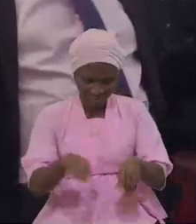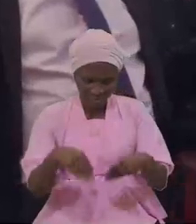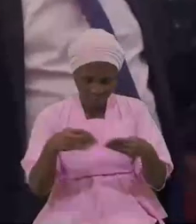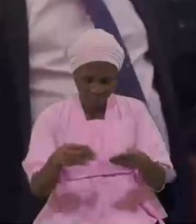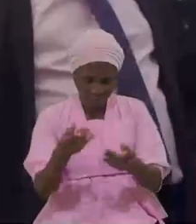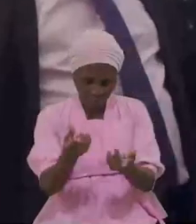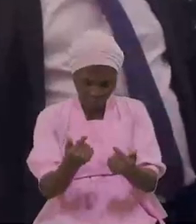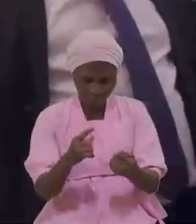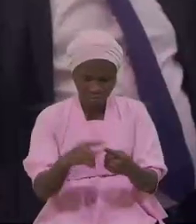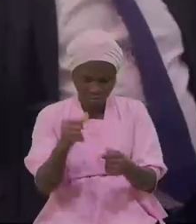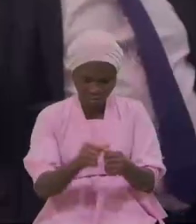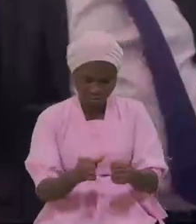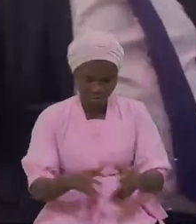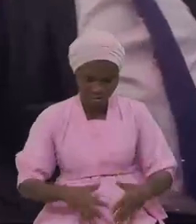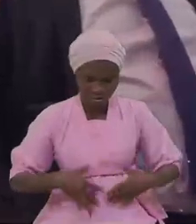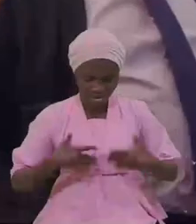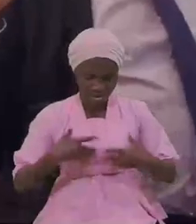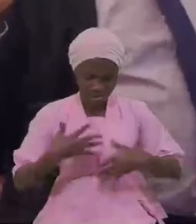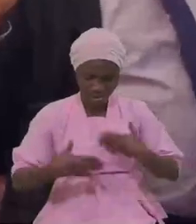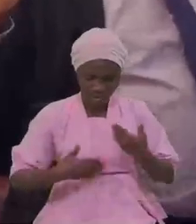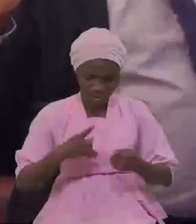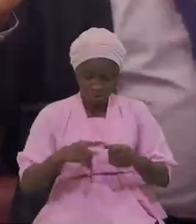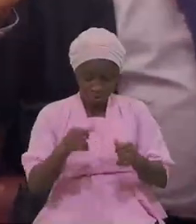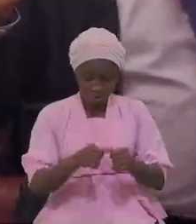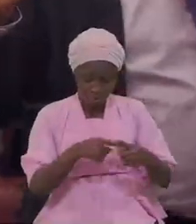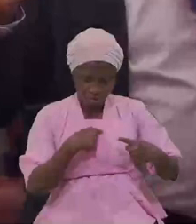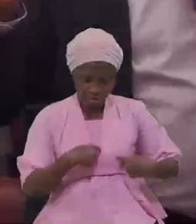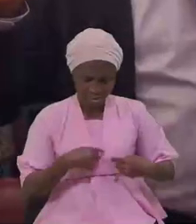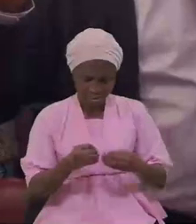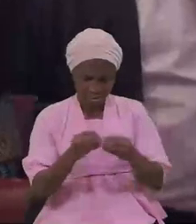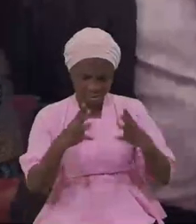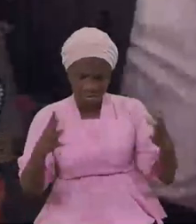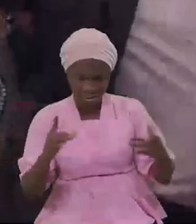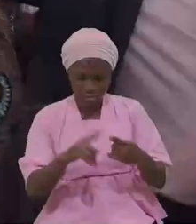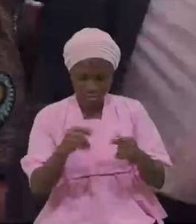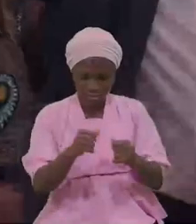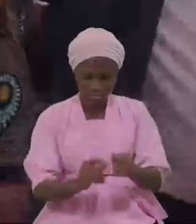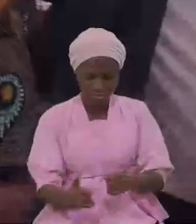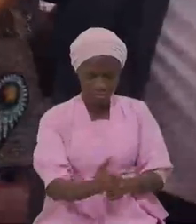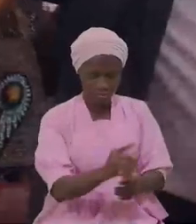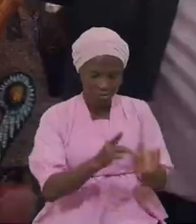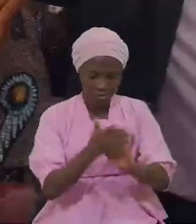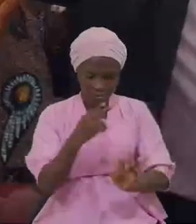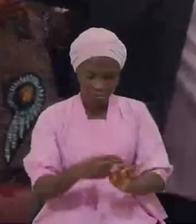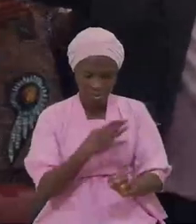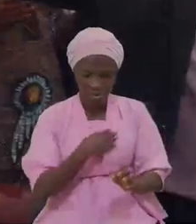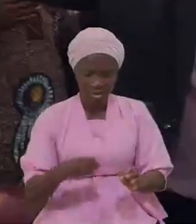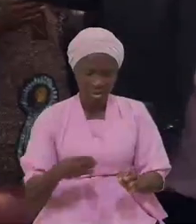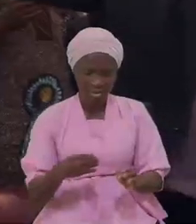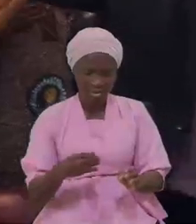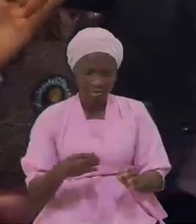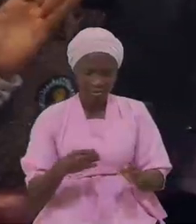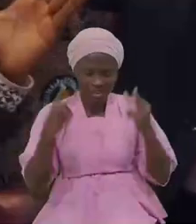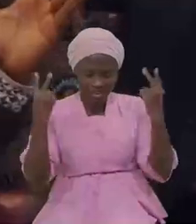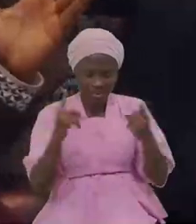vie. Que la joie soit donnée à tout cœur. Que l'abondance soit à tout le monde. La victoire à tous au nom